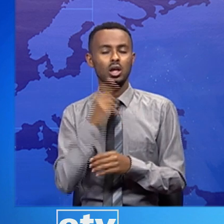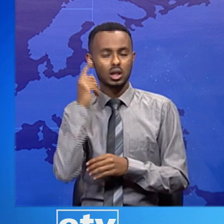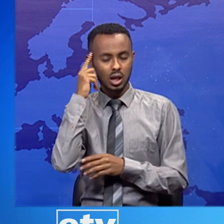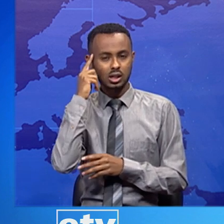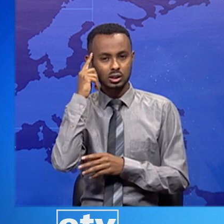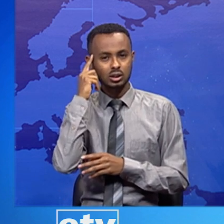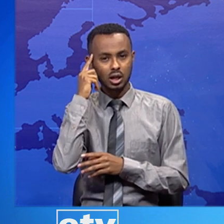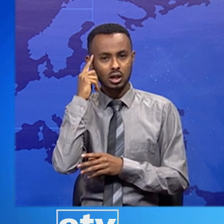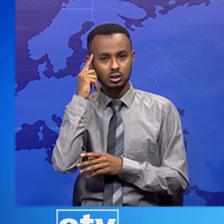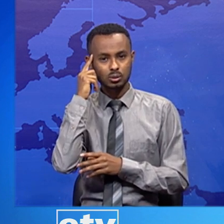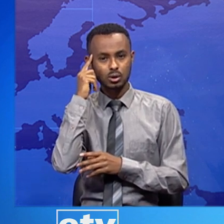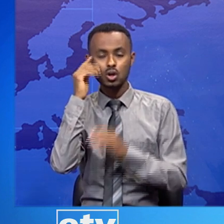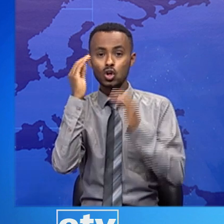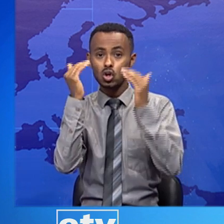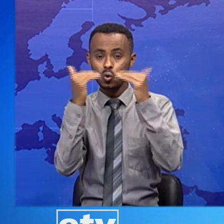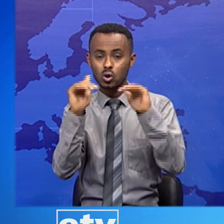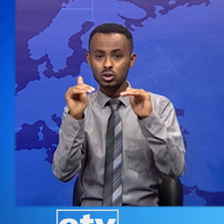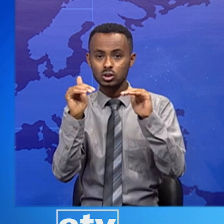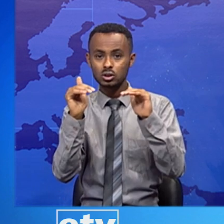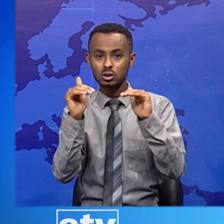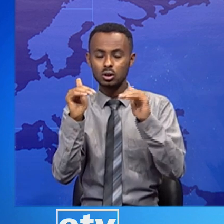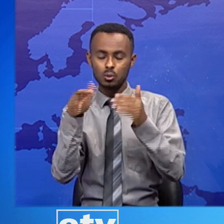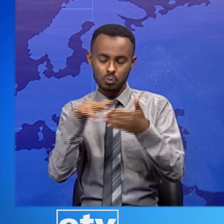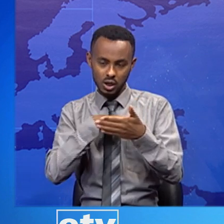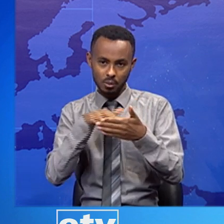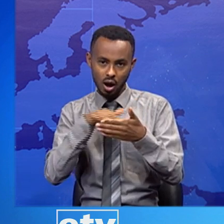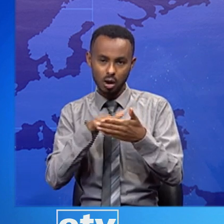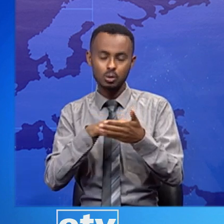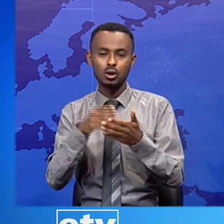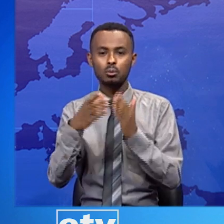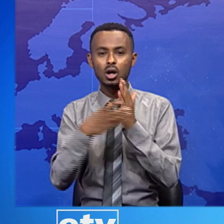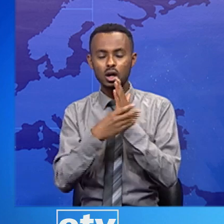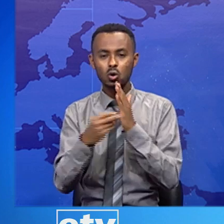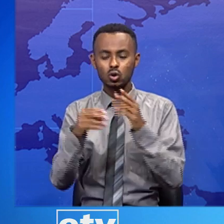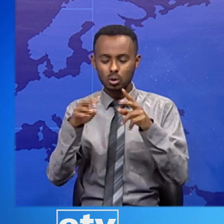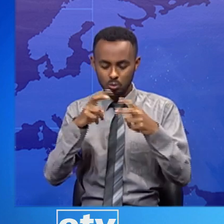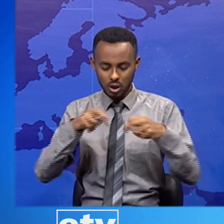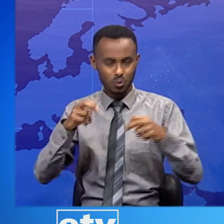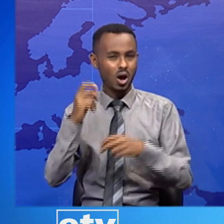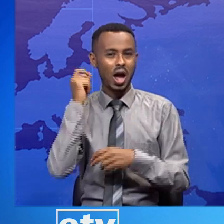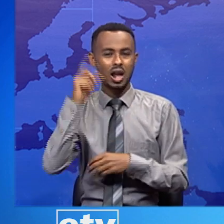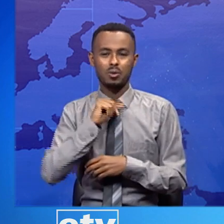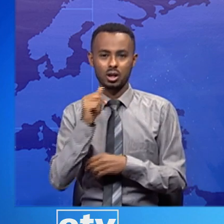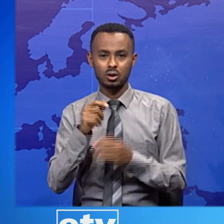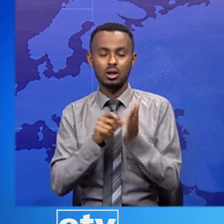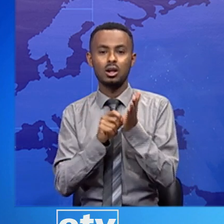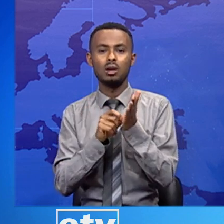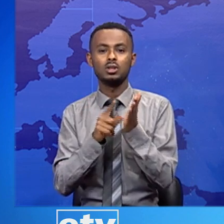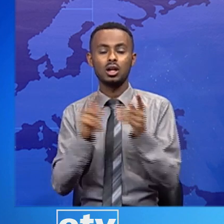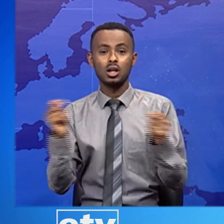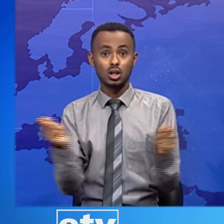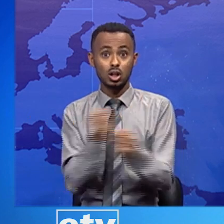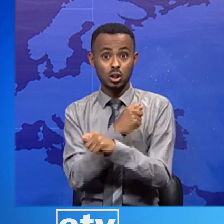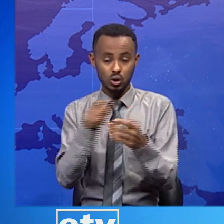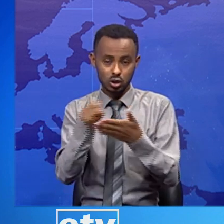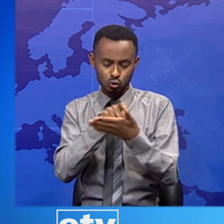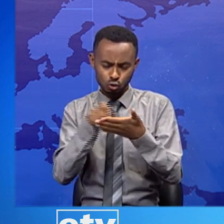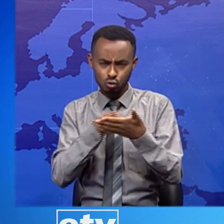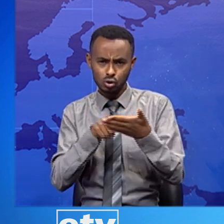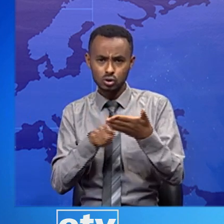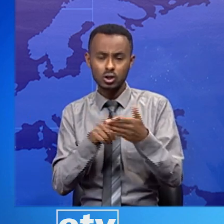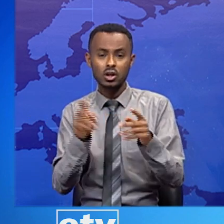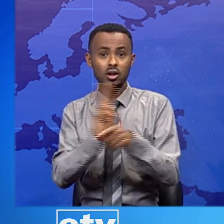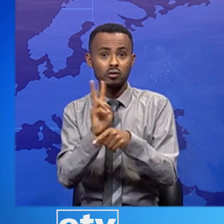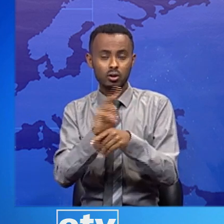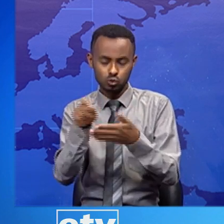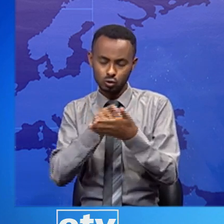የሞራል ያስተሳሰብ ልኮችን በንባብ በክህሎት መርምሮ አለመረዳት ለምሳሌ የተውኔት